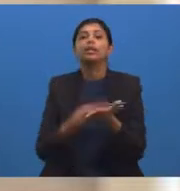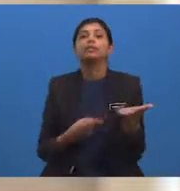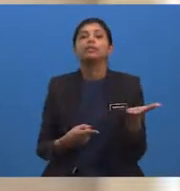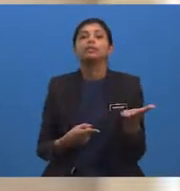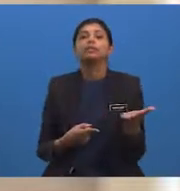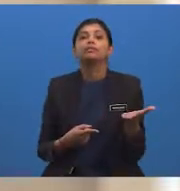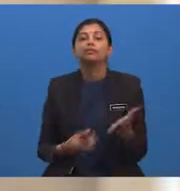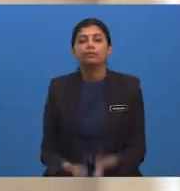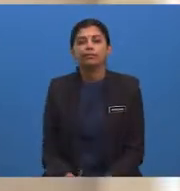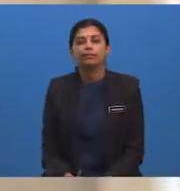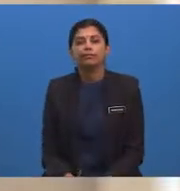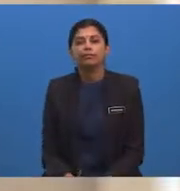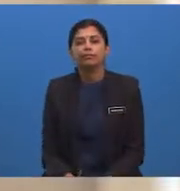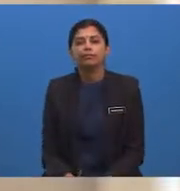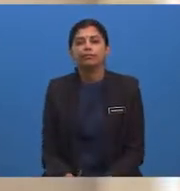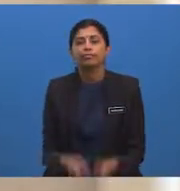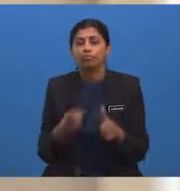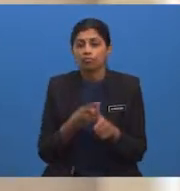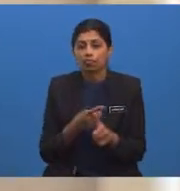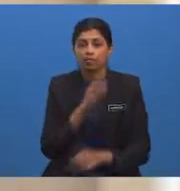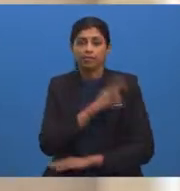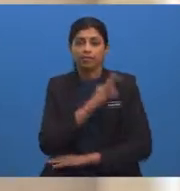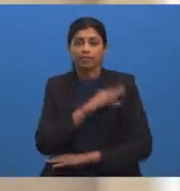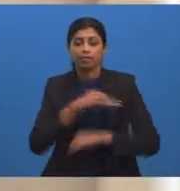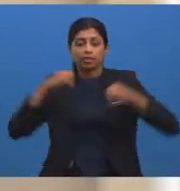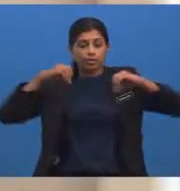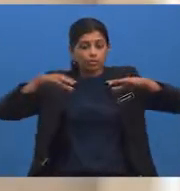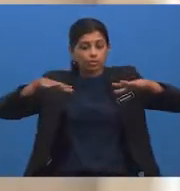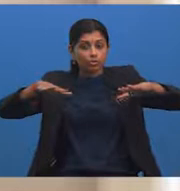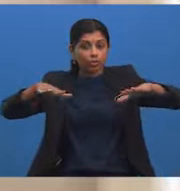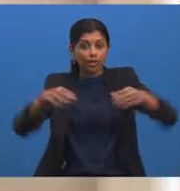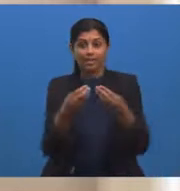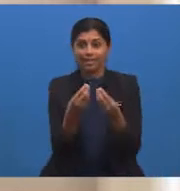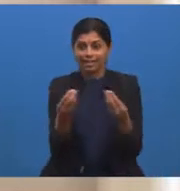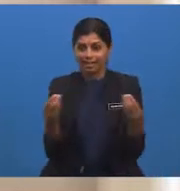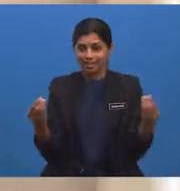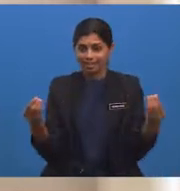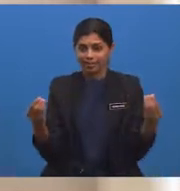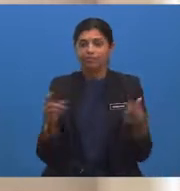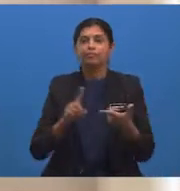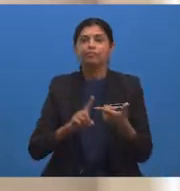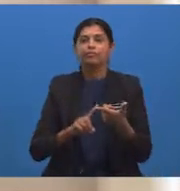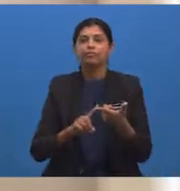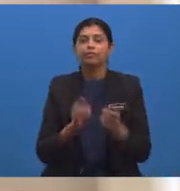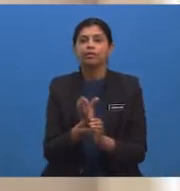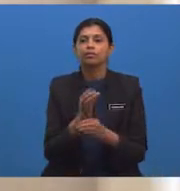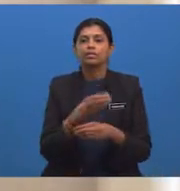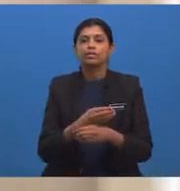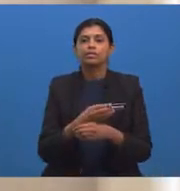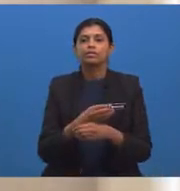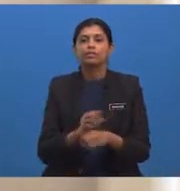Kerajaan Alam Melayu ialah memanfaatkan kesuburan tanah, mencipta sistem pengairan dan